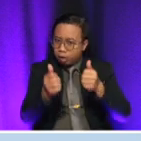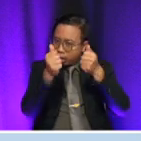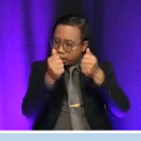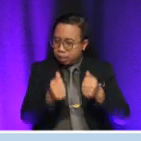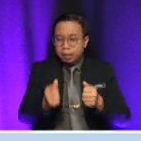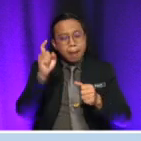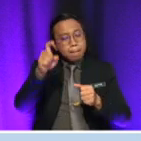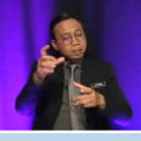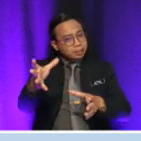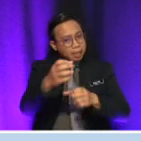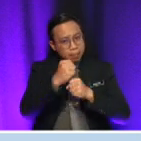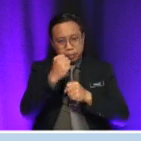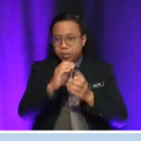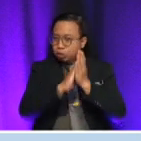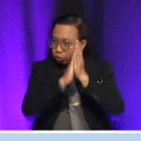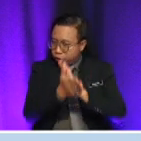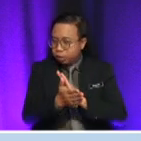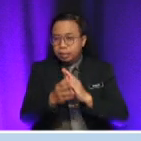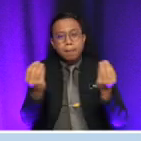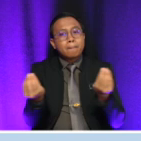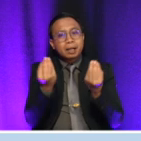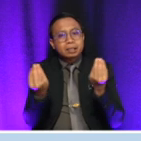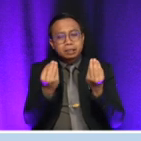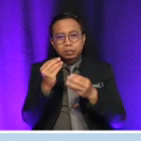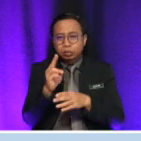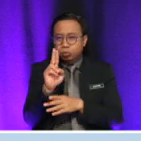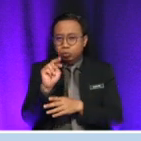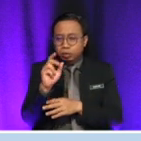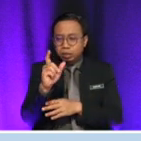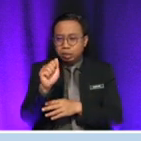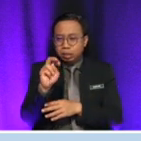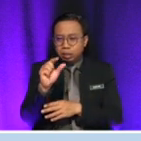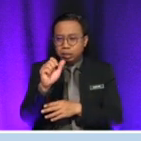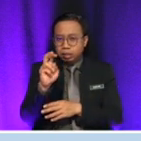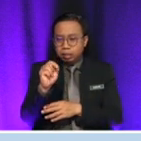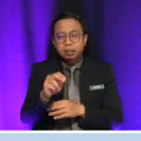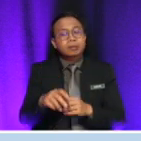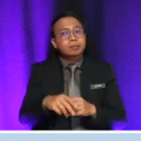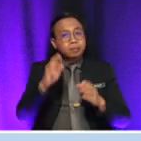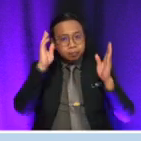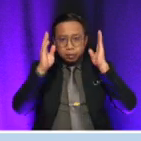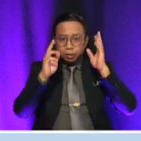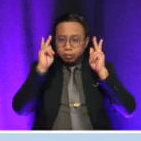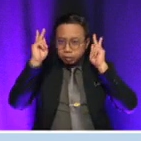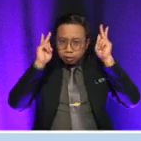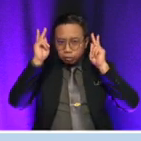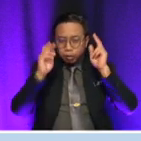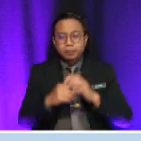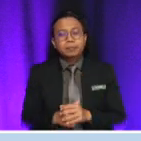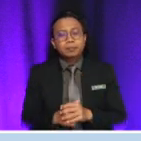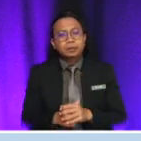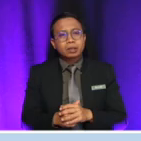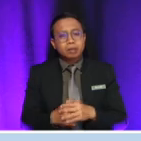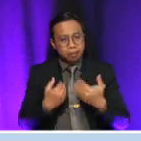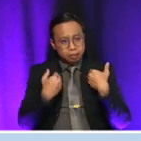patut kita ambil menjadi majelis perundingan itulah yang saya paparkan di